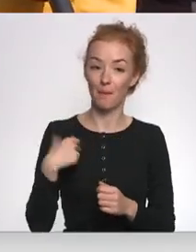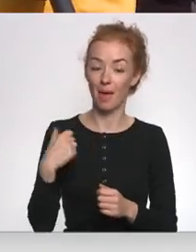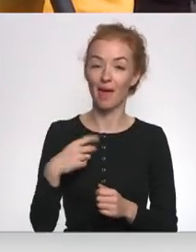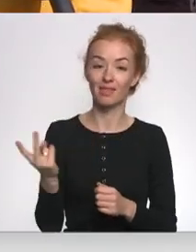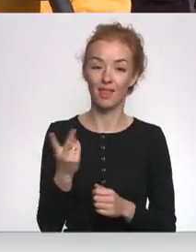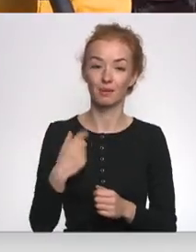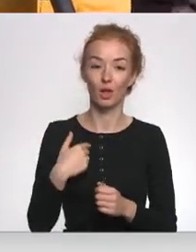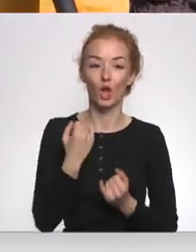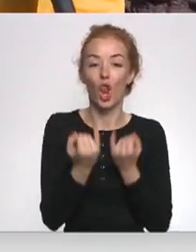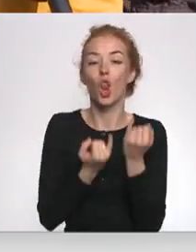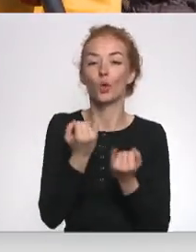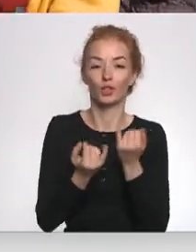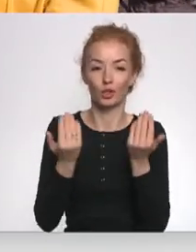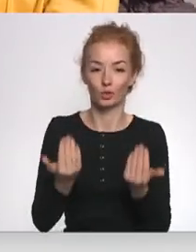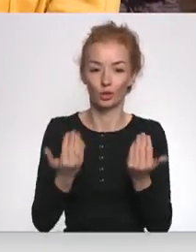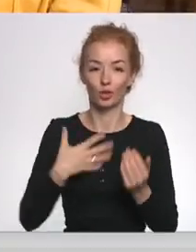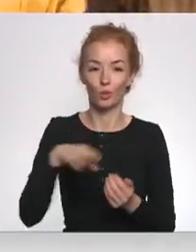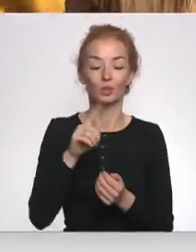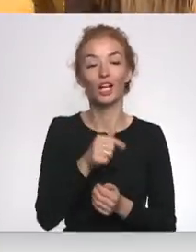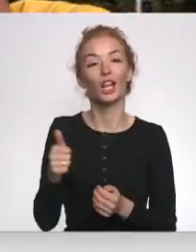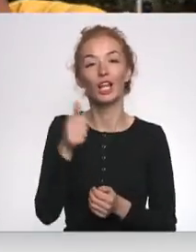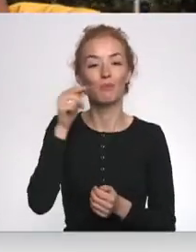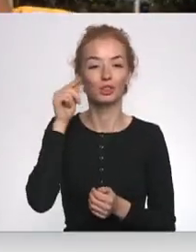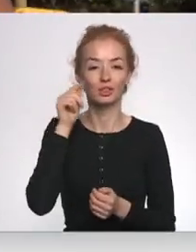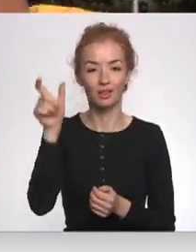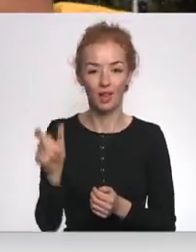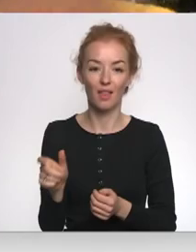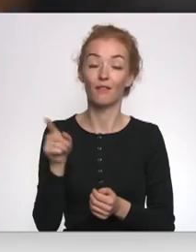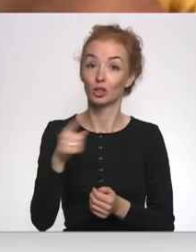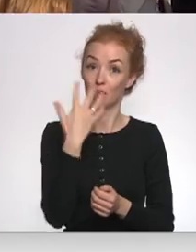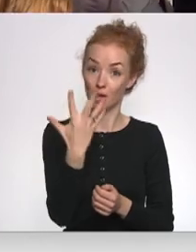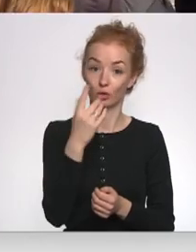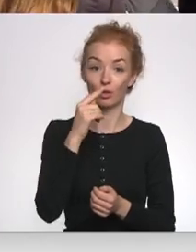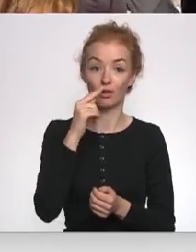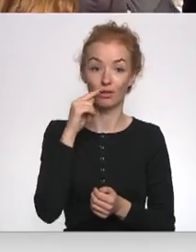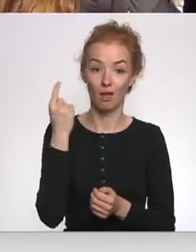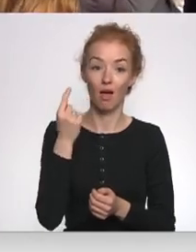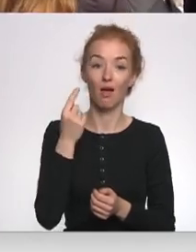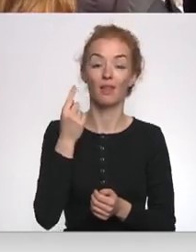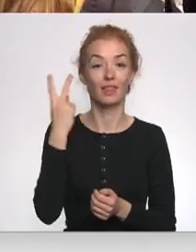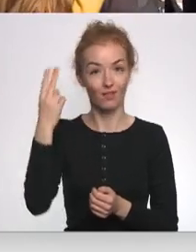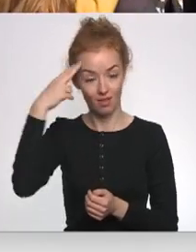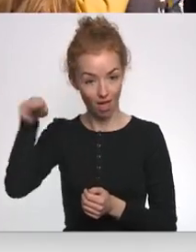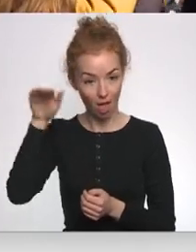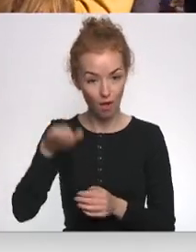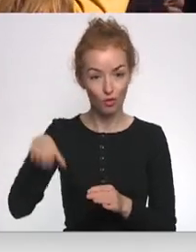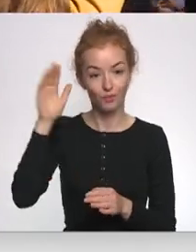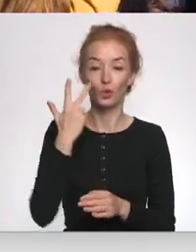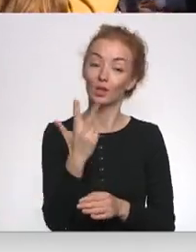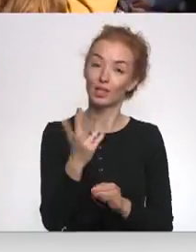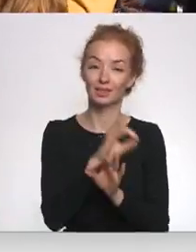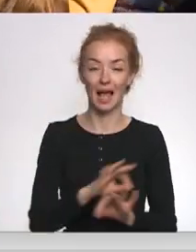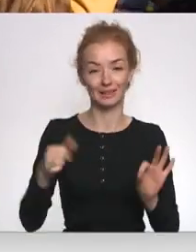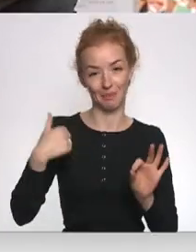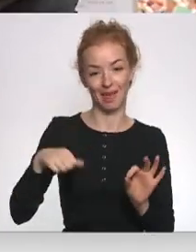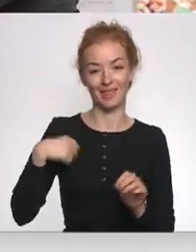Lutina šodien tā. Viņš mums ir īpašs tētis. Viņš ir 5 bērnu tēls, 2 burvīgi dēli un 3 burvīgas